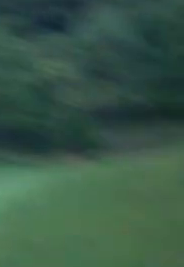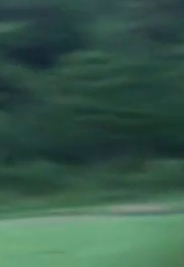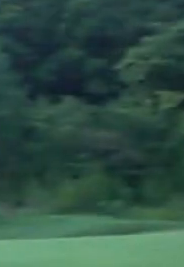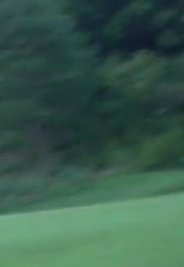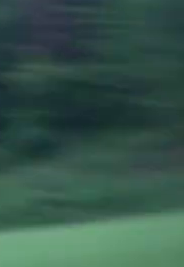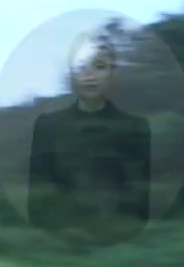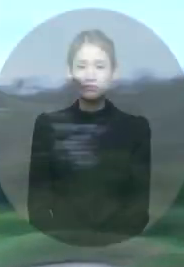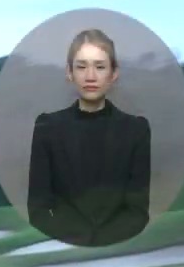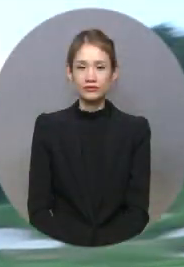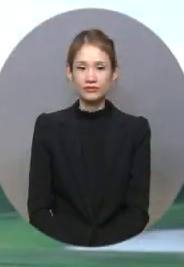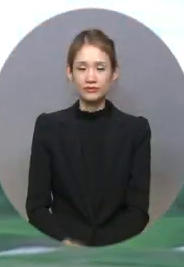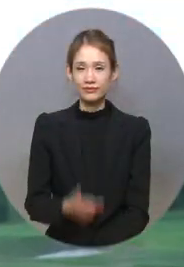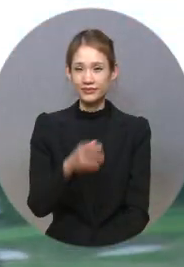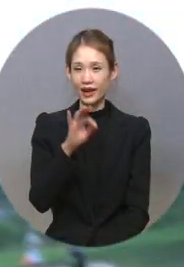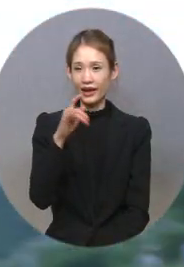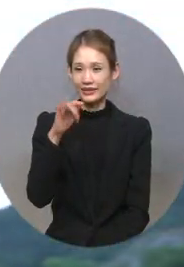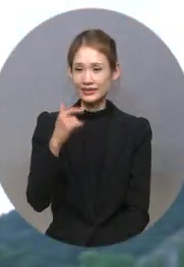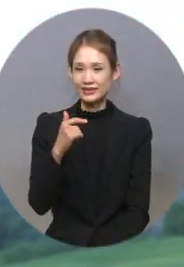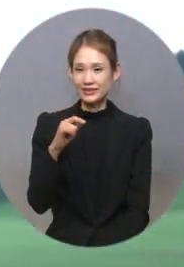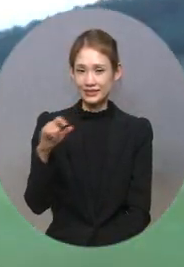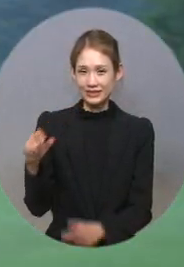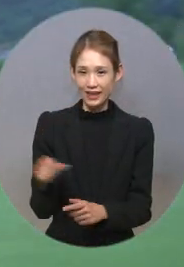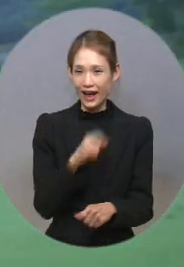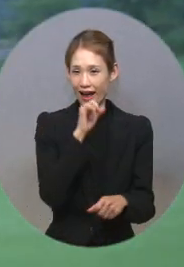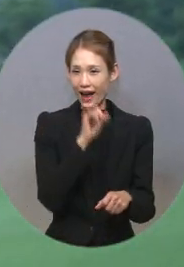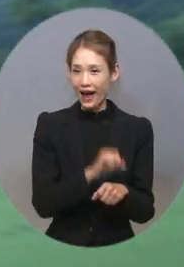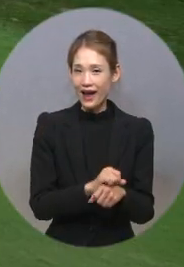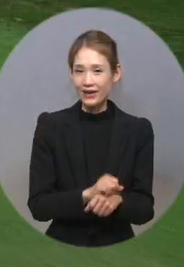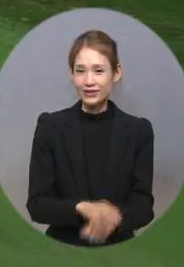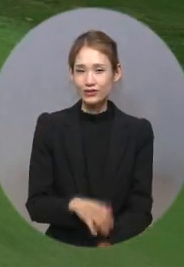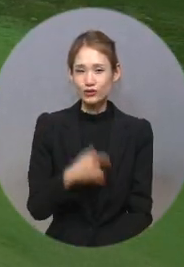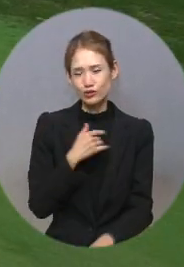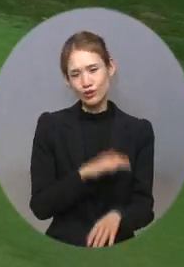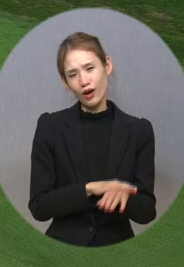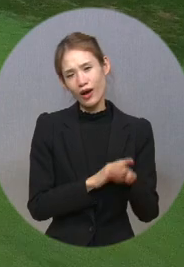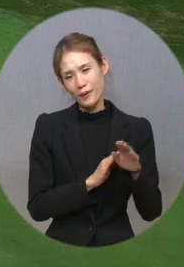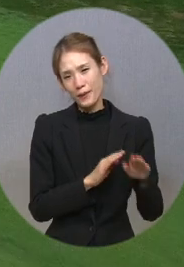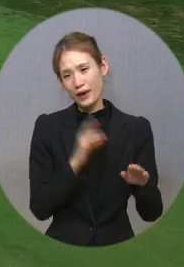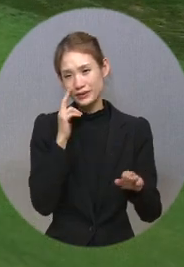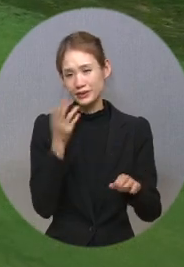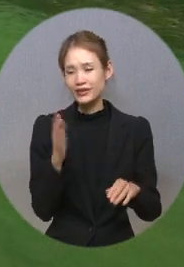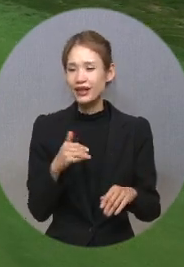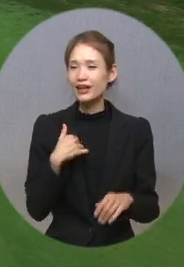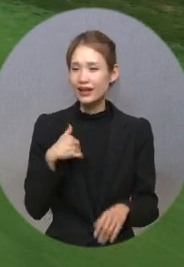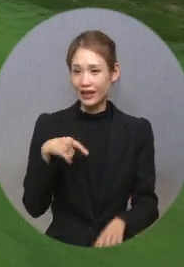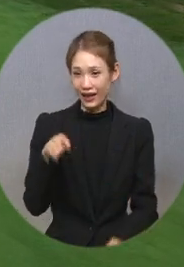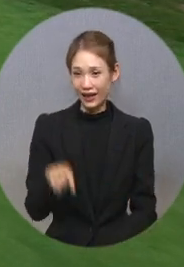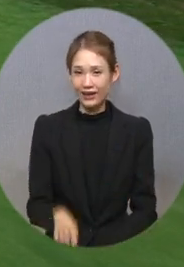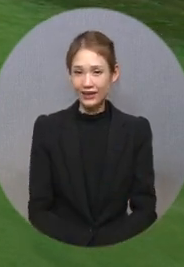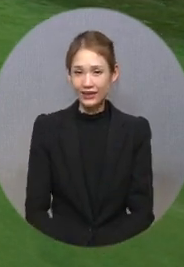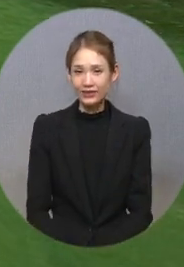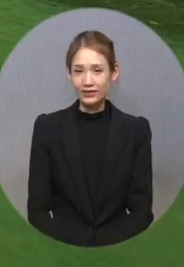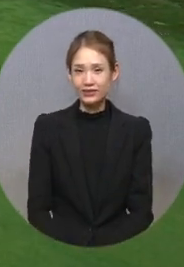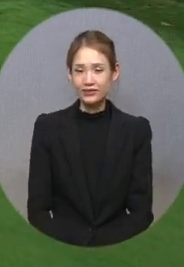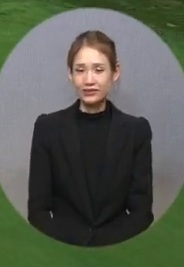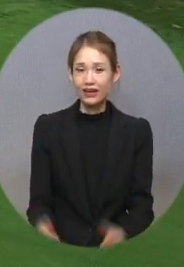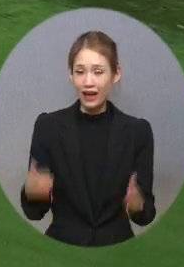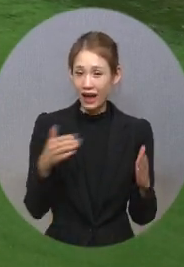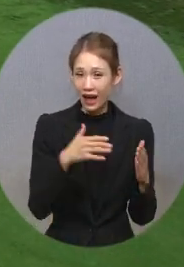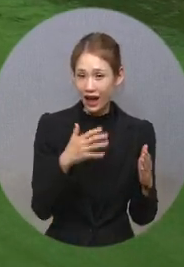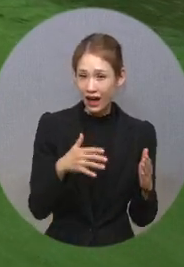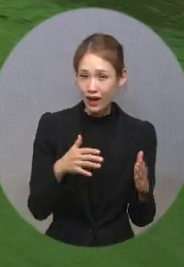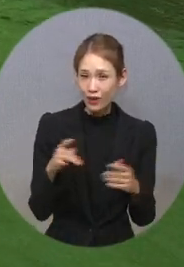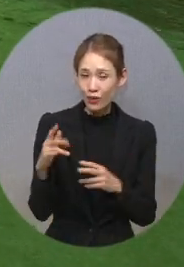나이스! 잘 쳤다! 너 왼쪽인데? 가볼게요. 어? 안 들어갔나? 이거 공인가?